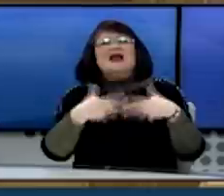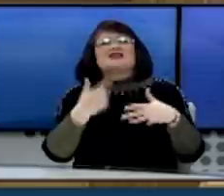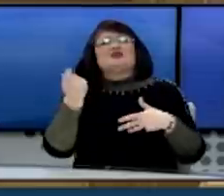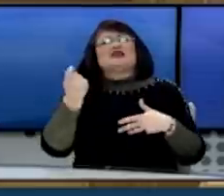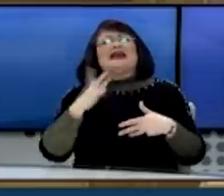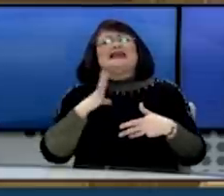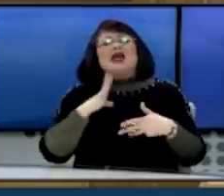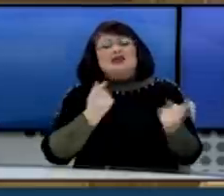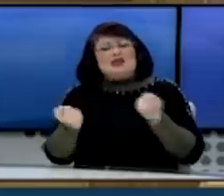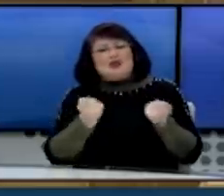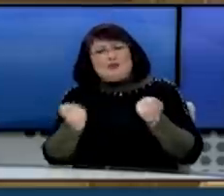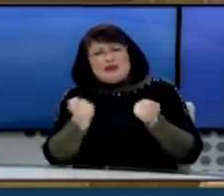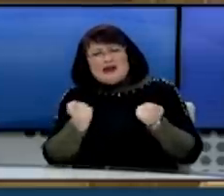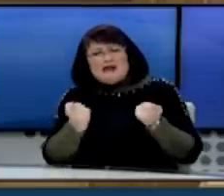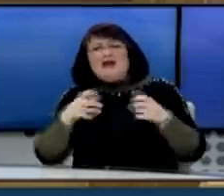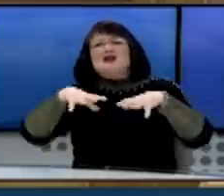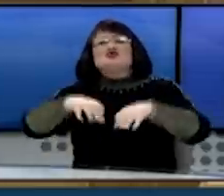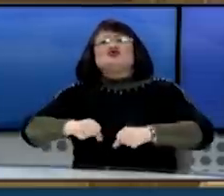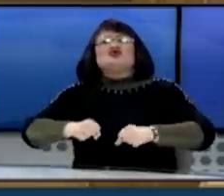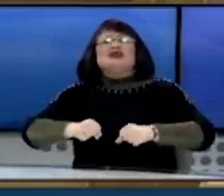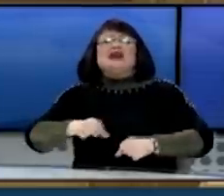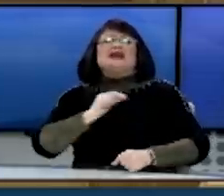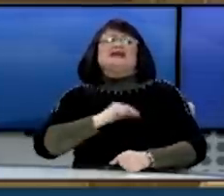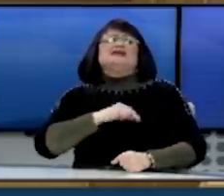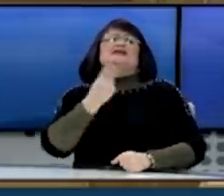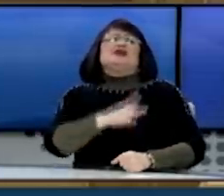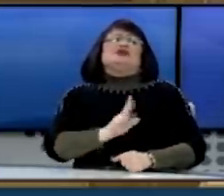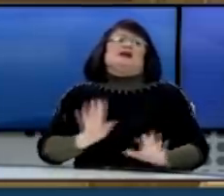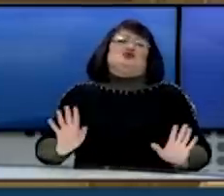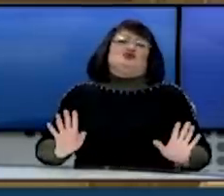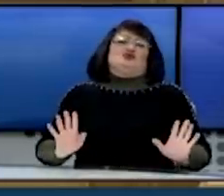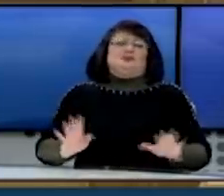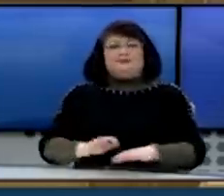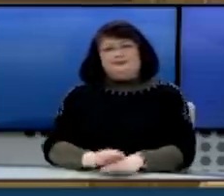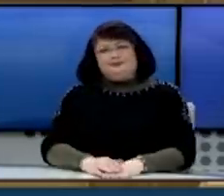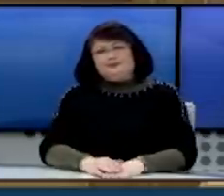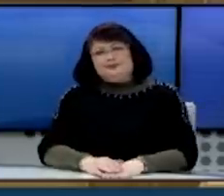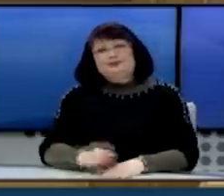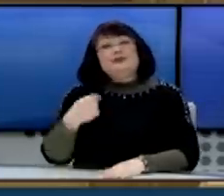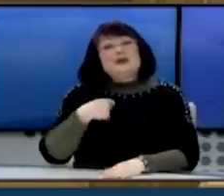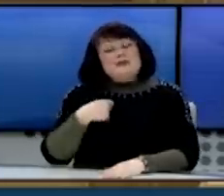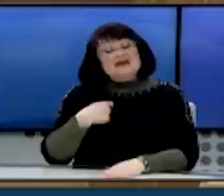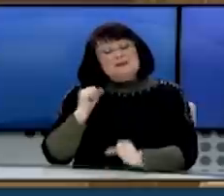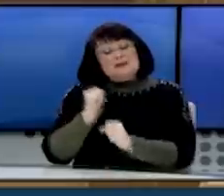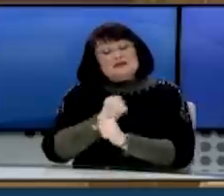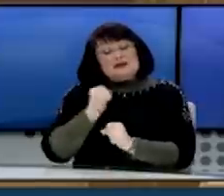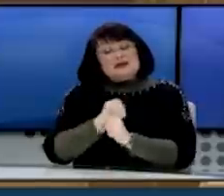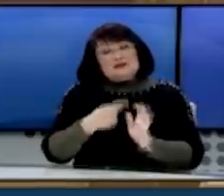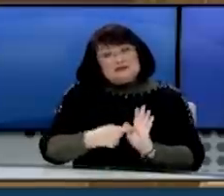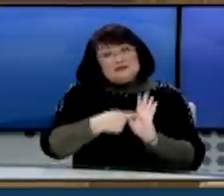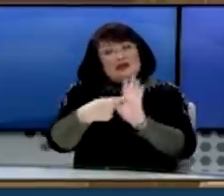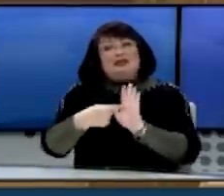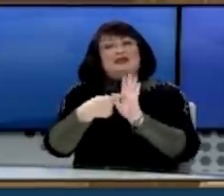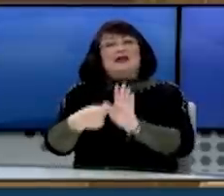λίγων για τα δικά τους άπλιστα συμφέροντα. Εμείς λοιπόν θα επιμένουμε να αναδεικνύουμε